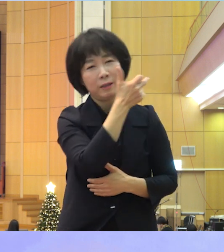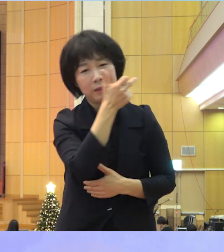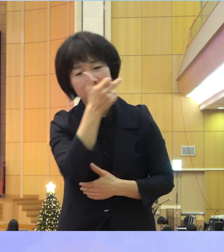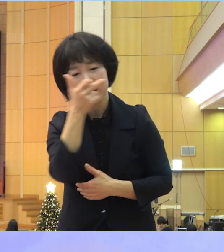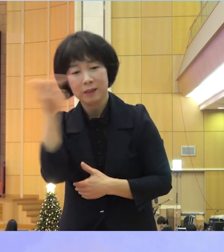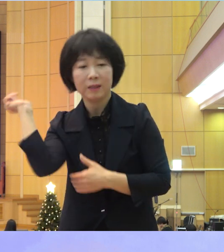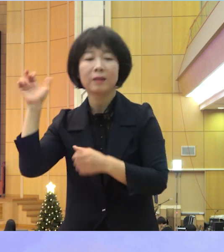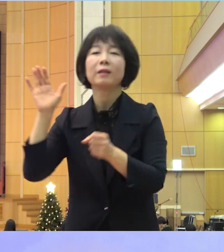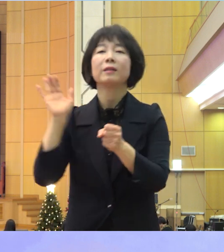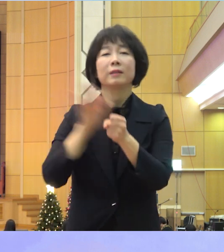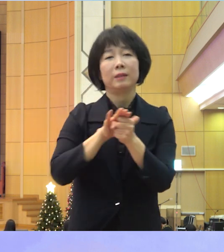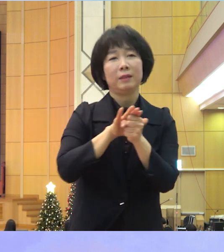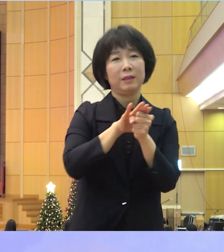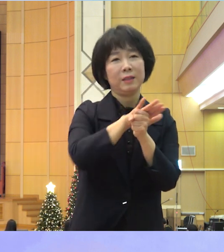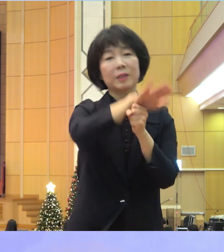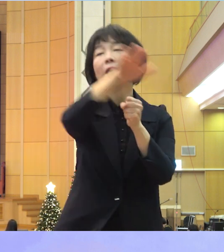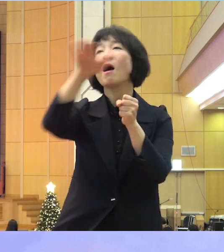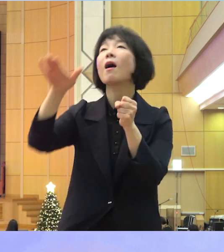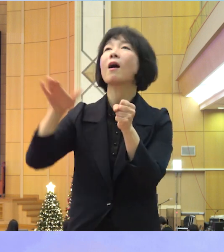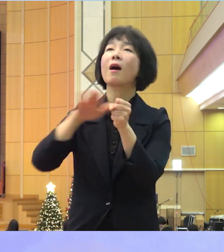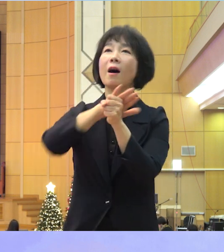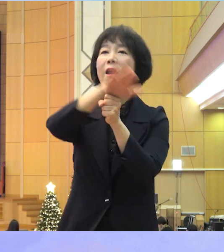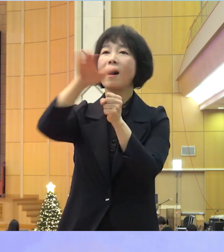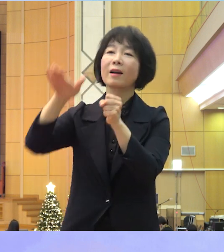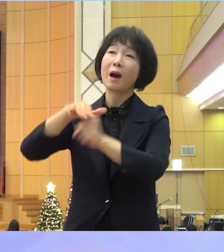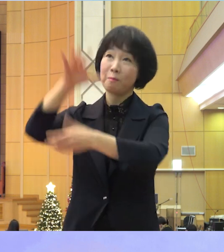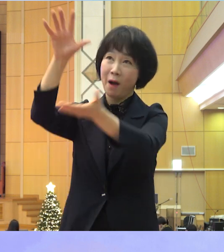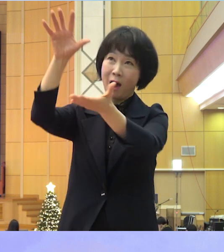예수의 크신